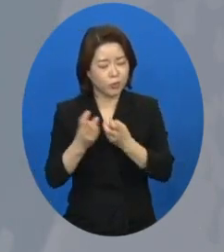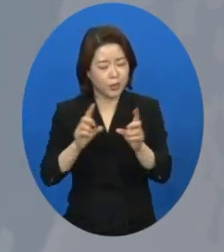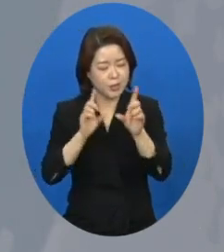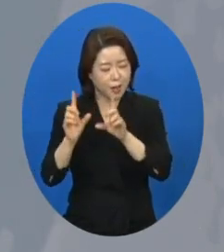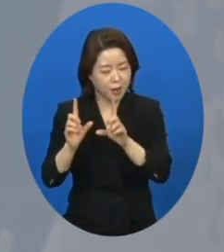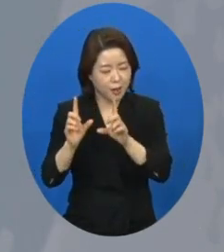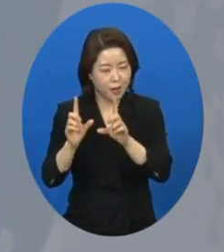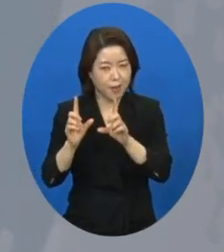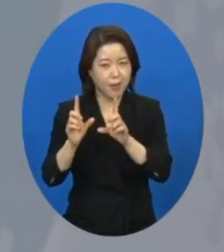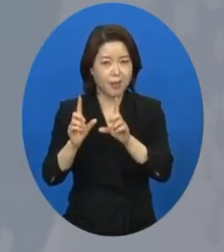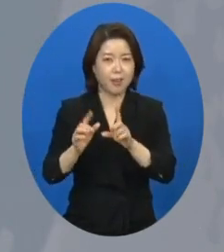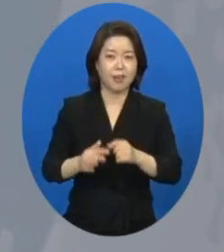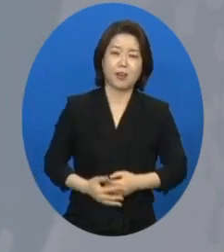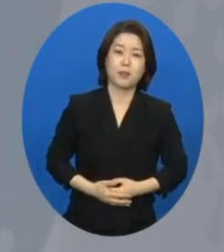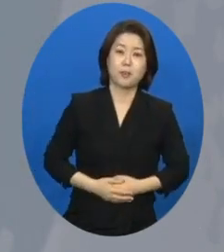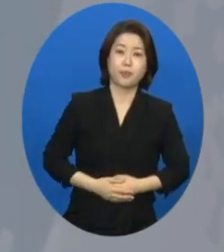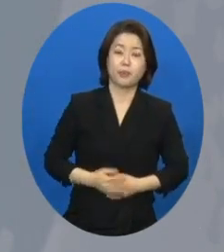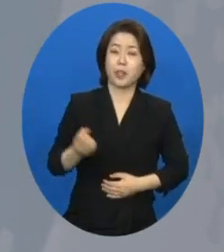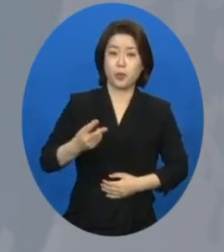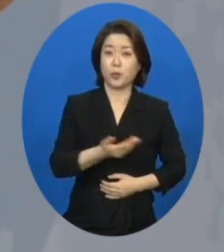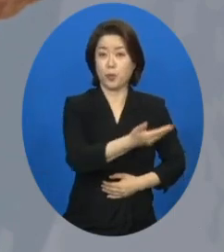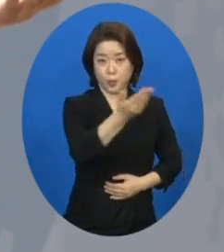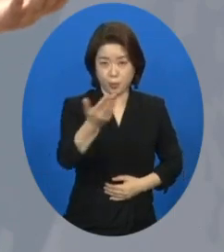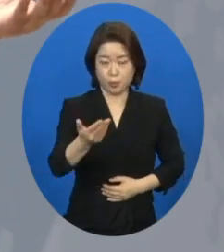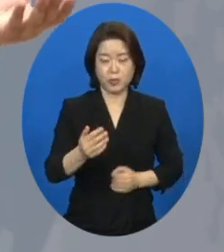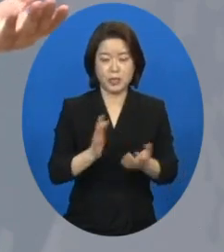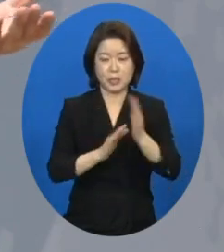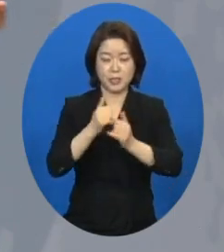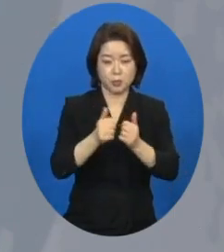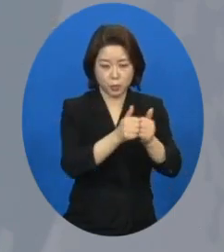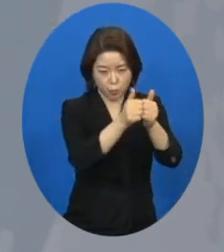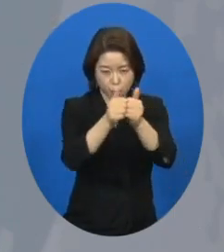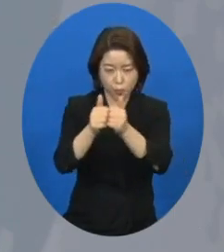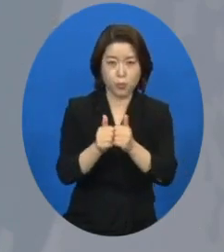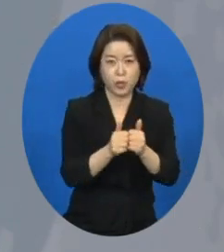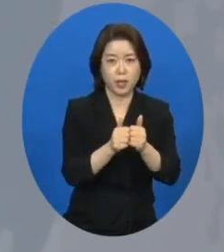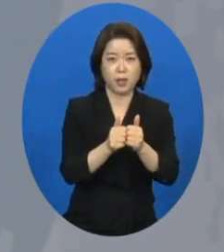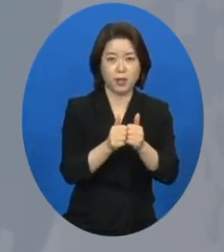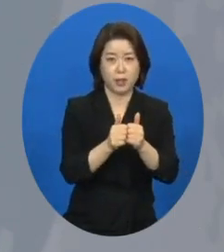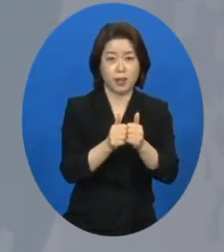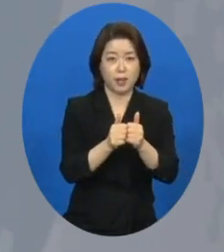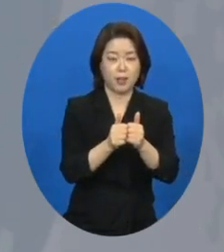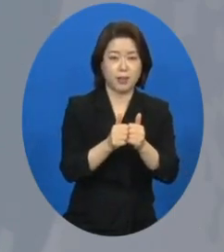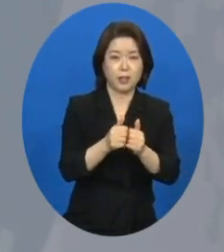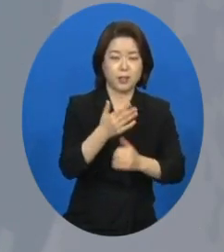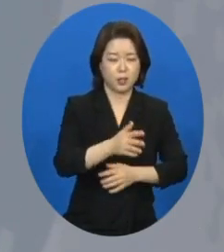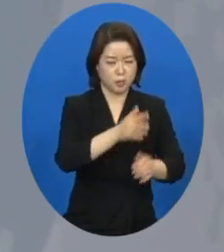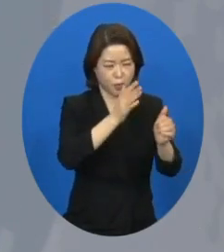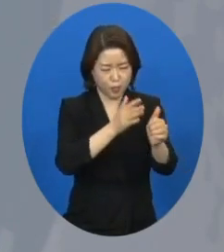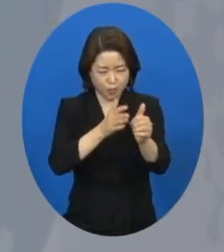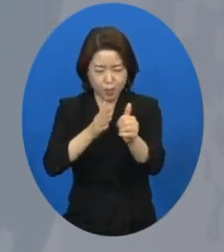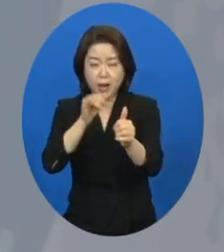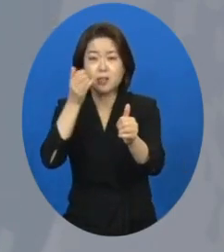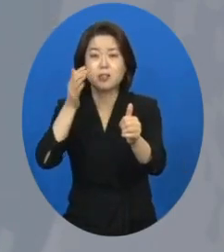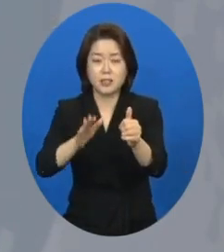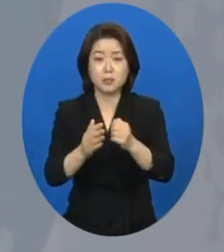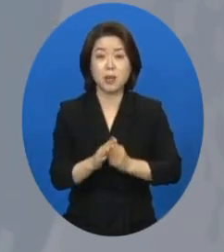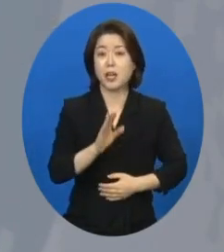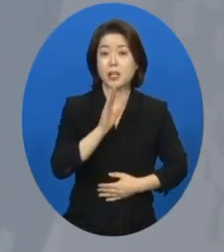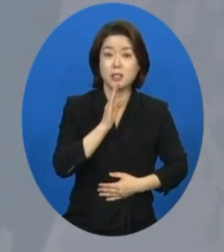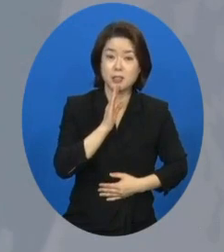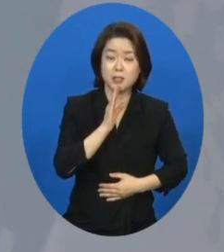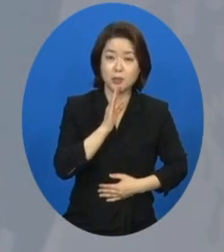그리고 교우 여러분들에게 여러분이 예수님과 동행하려고 그렇게 여러분에게 호소했지만